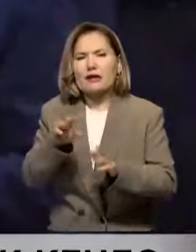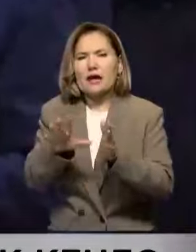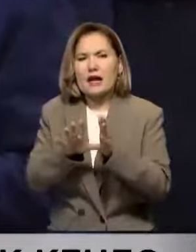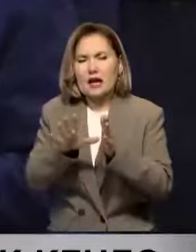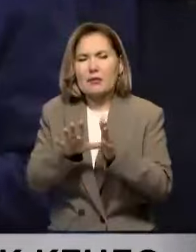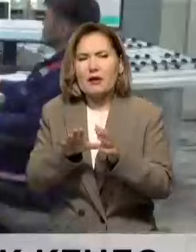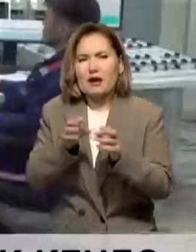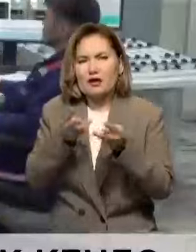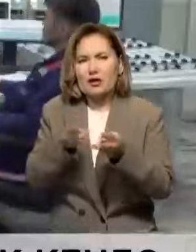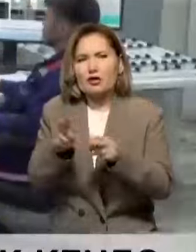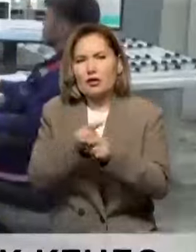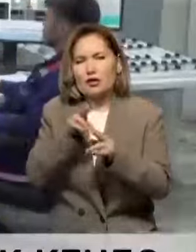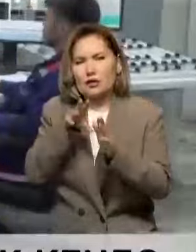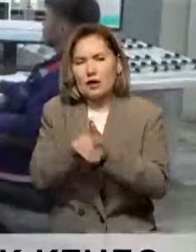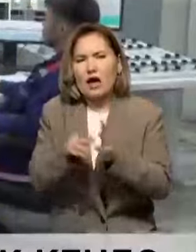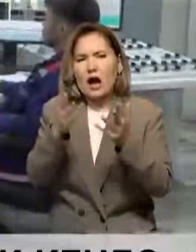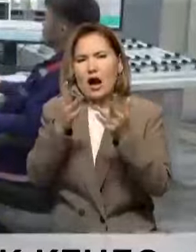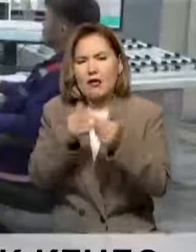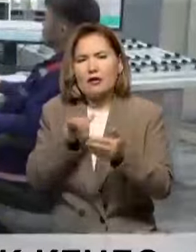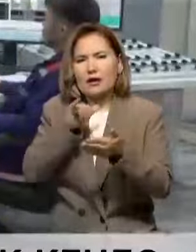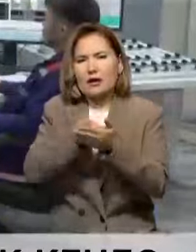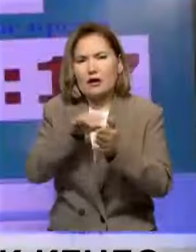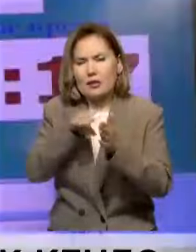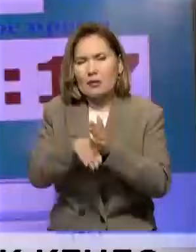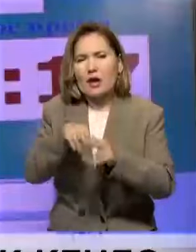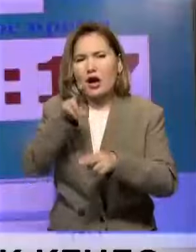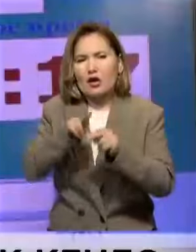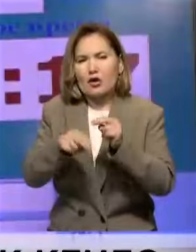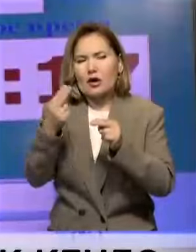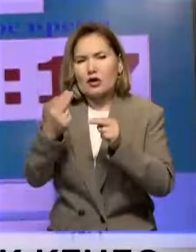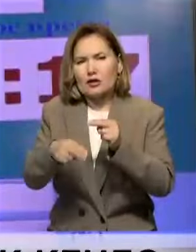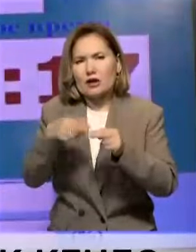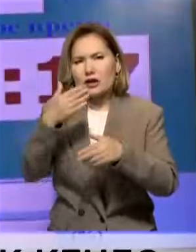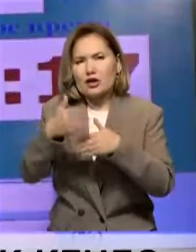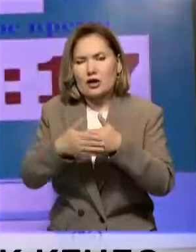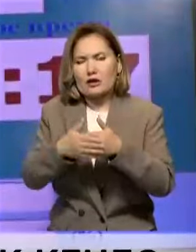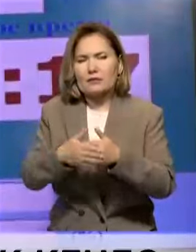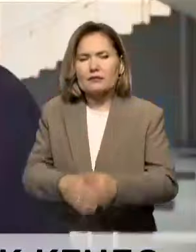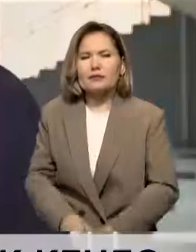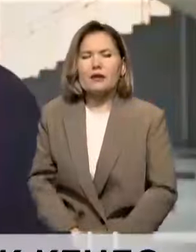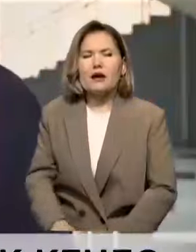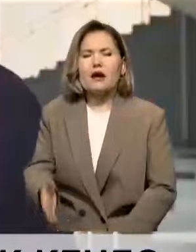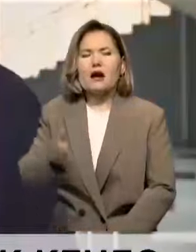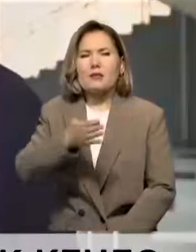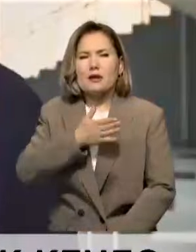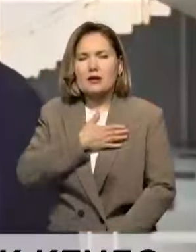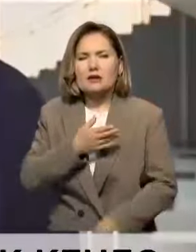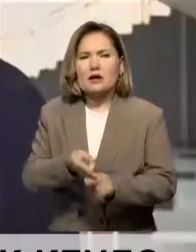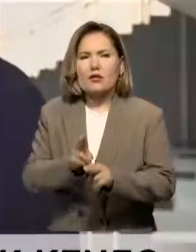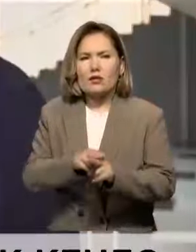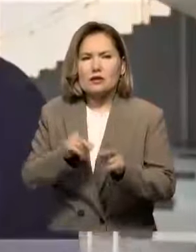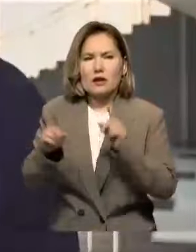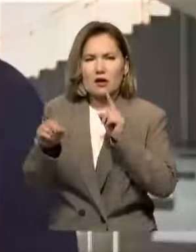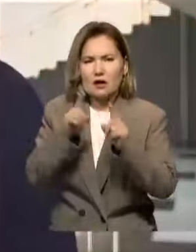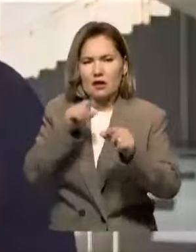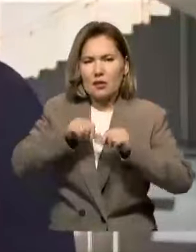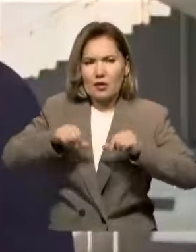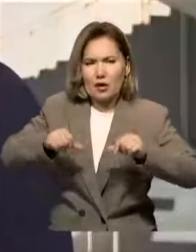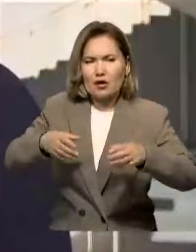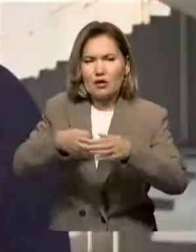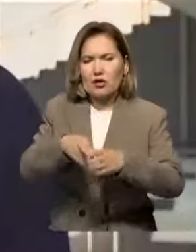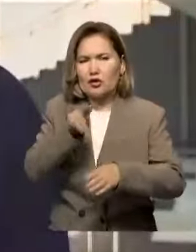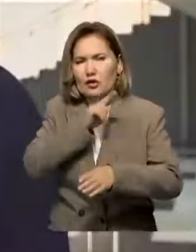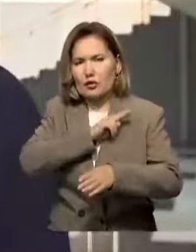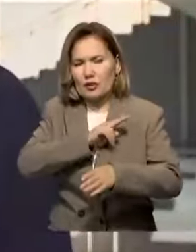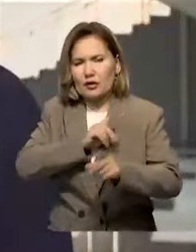энергоблок жаңғыртылуда. Автоматты жүйеге көшкен нысан құрылысы аяқталуға жақын. Біз қоғамдық кеңес мүшелерін іске асырылып